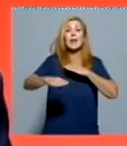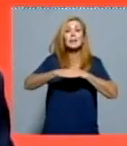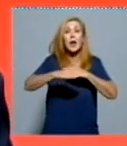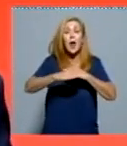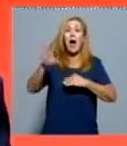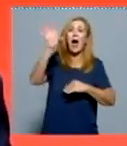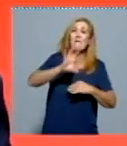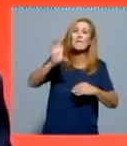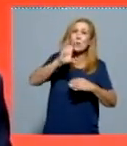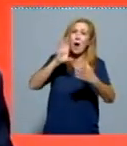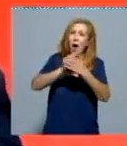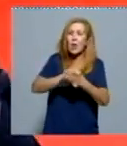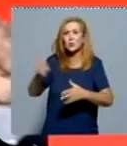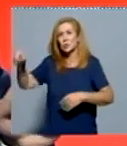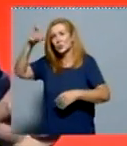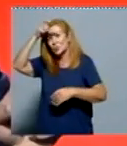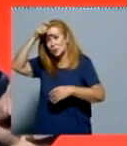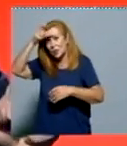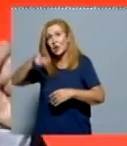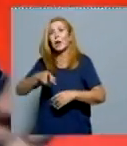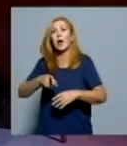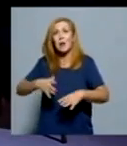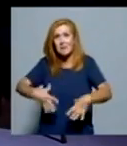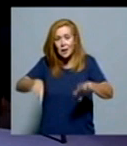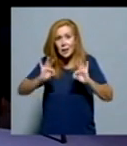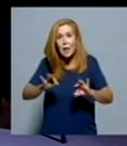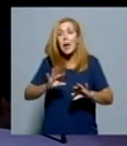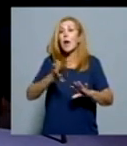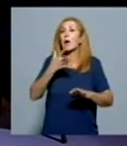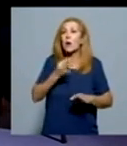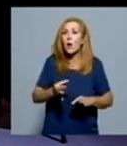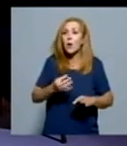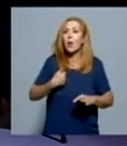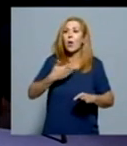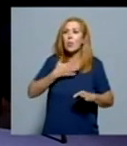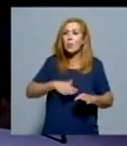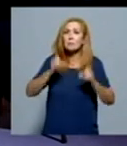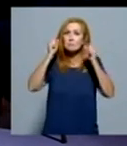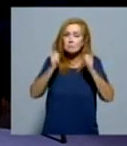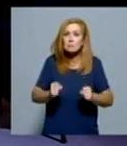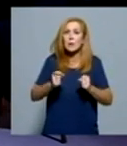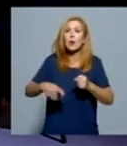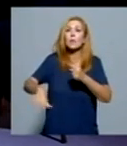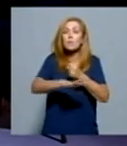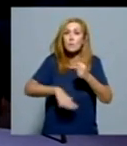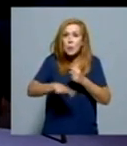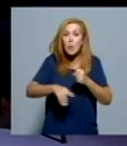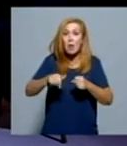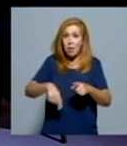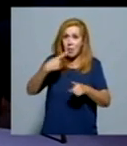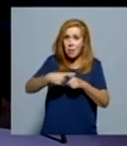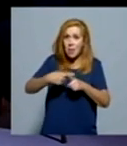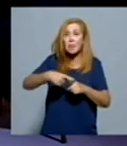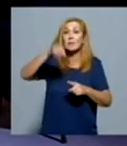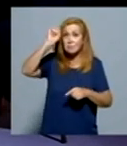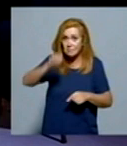Ένωσης Τουρκίας, προκειμένου να θέσει ως προϋπόθεση για τη σύμφωνη γνώμη της χώρας,